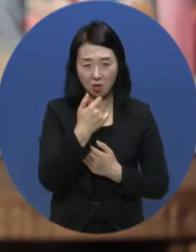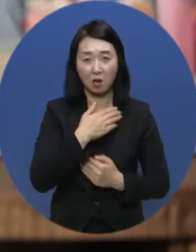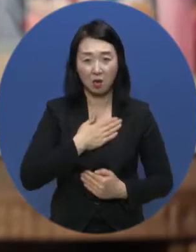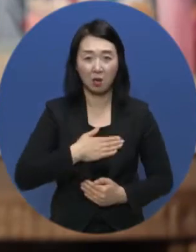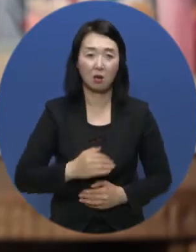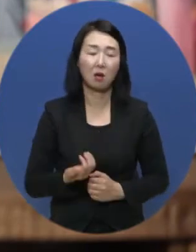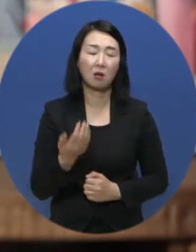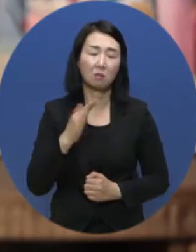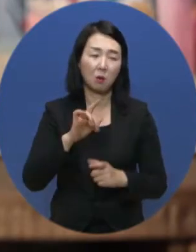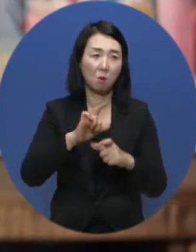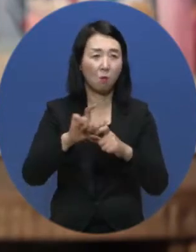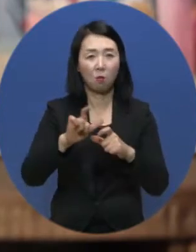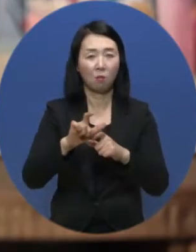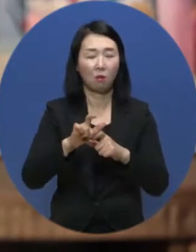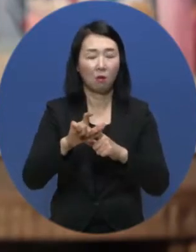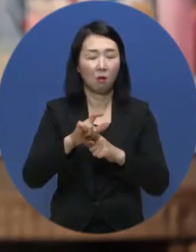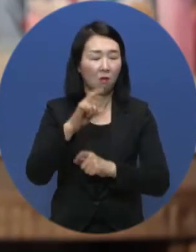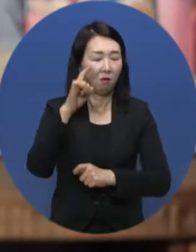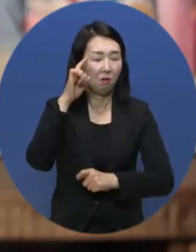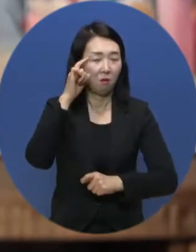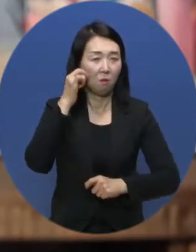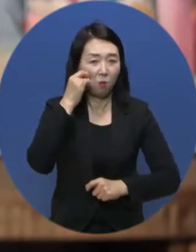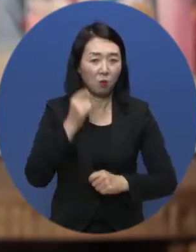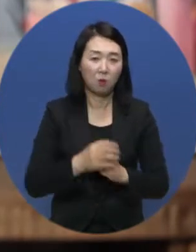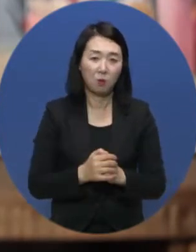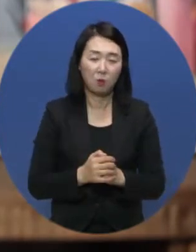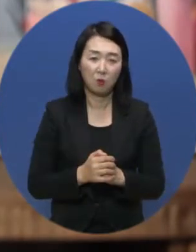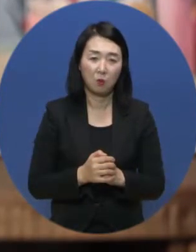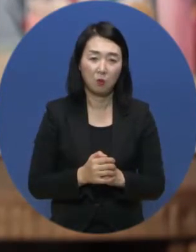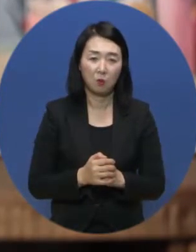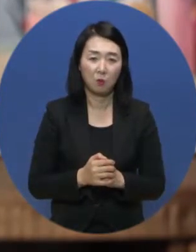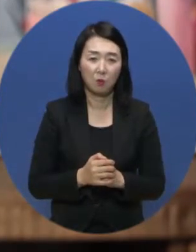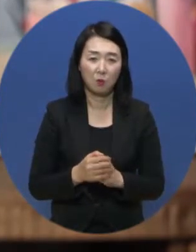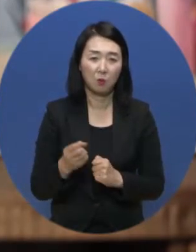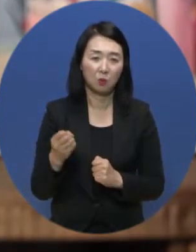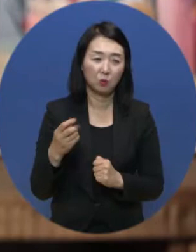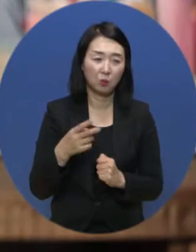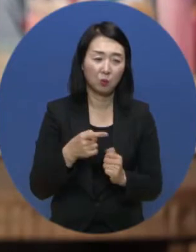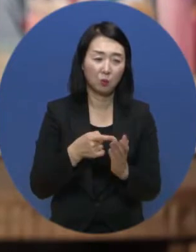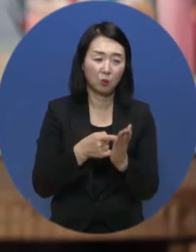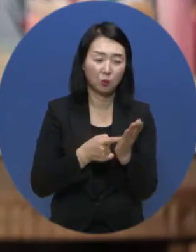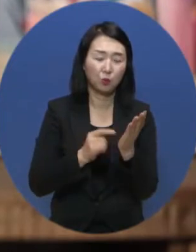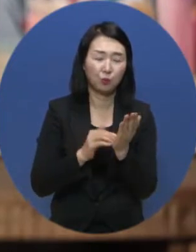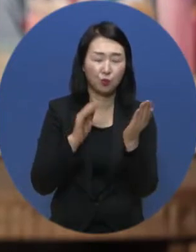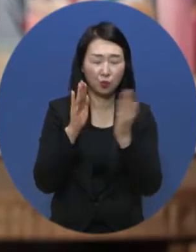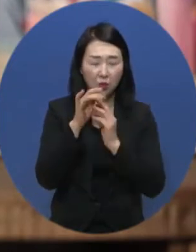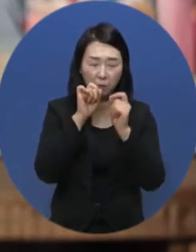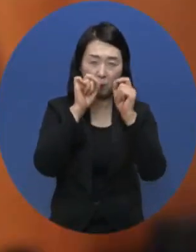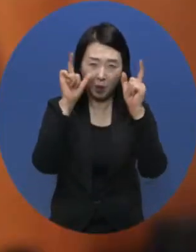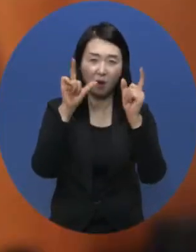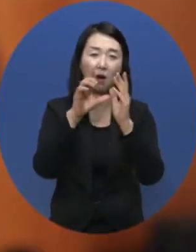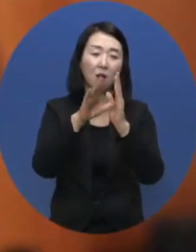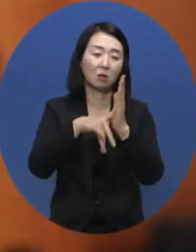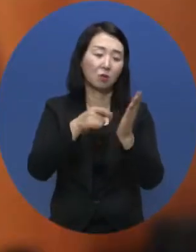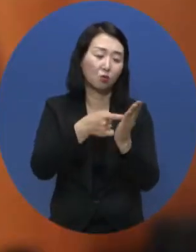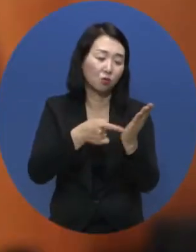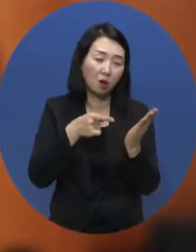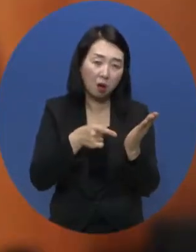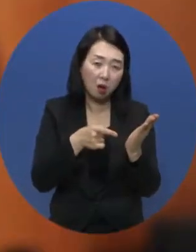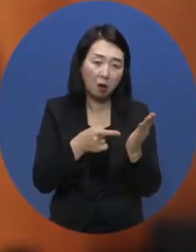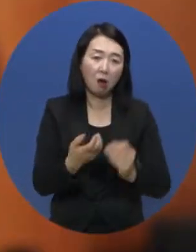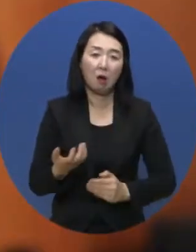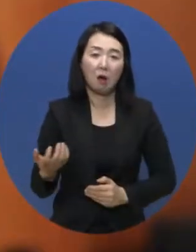여유가 없었고 마취가 서서히 깨면서 수술 부위 통증이 점점 심해졌습니다.